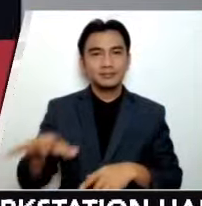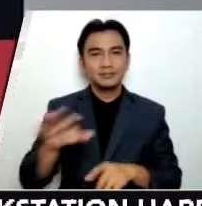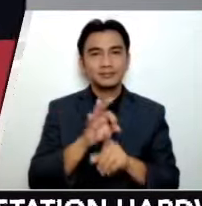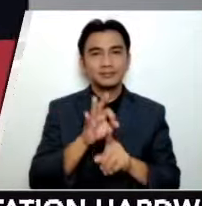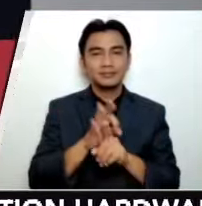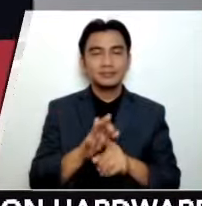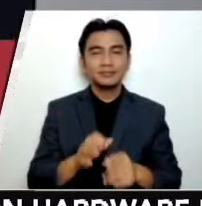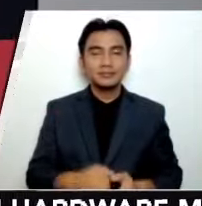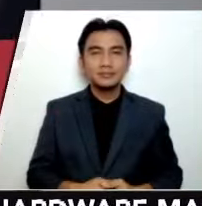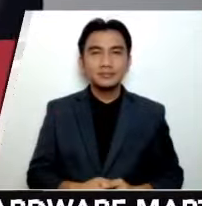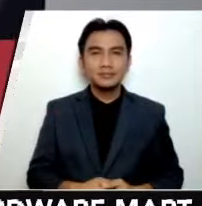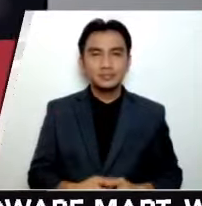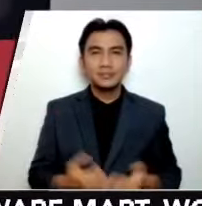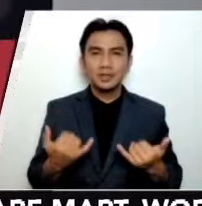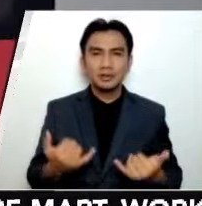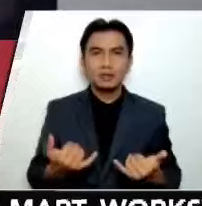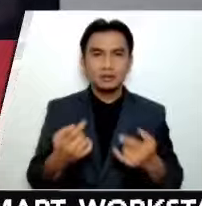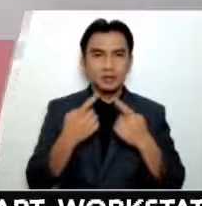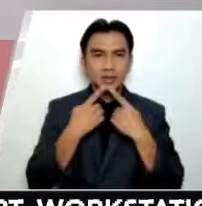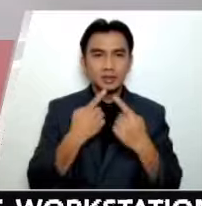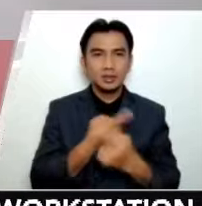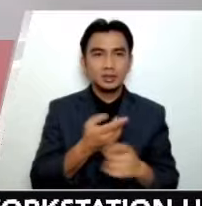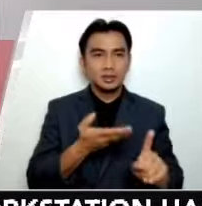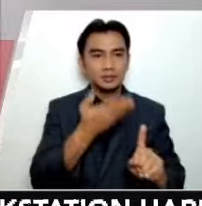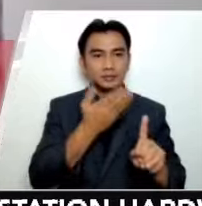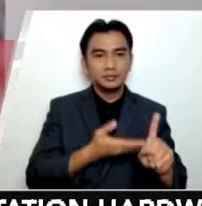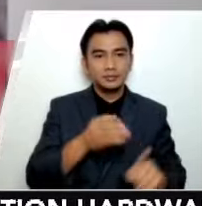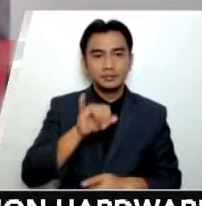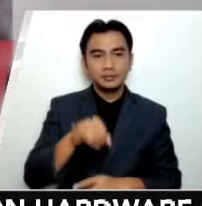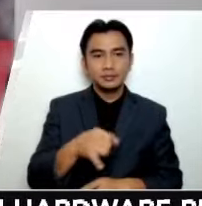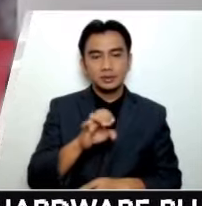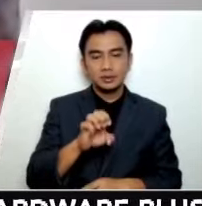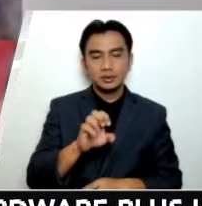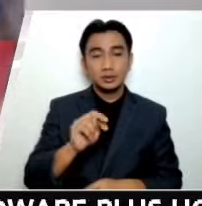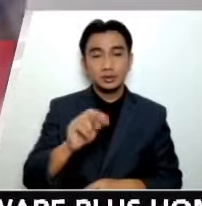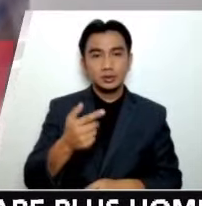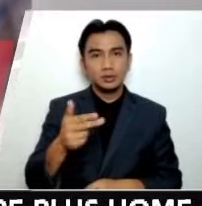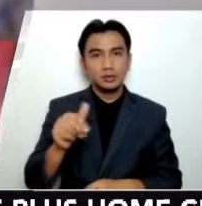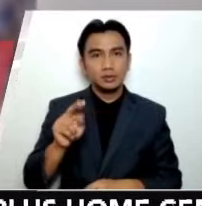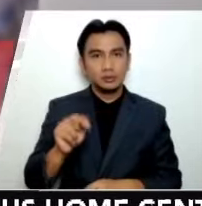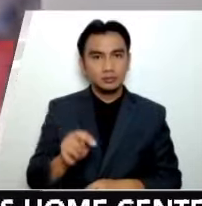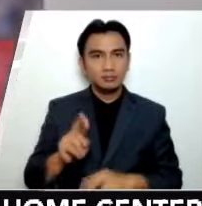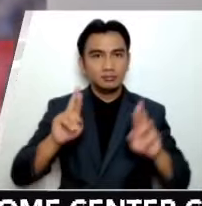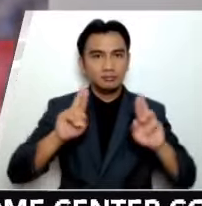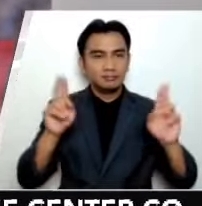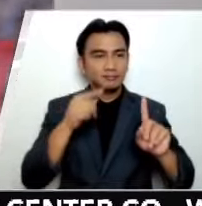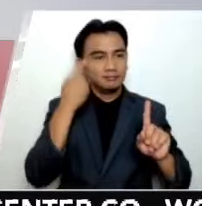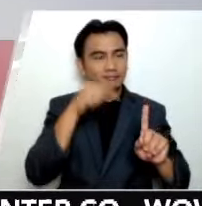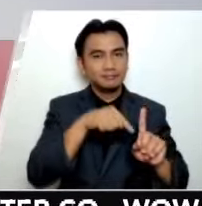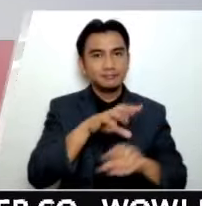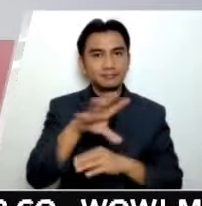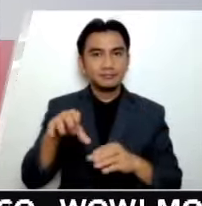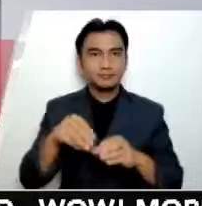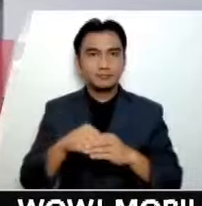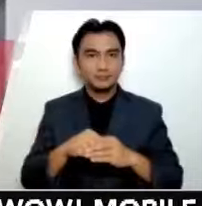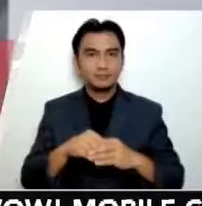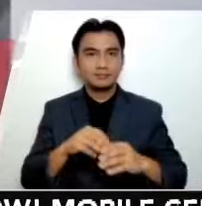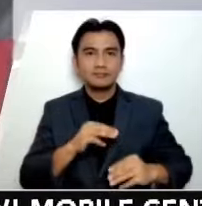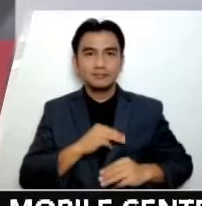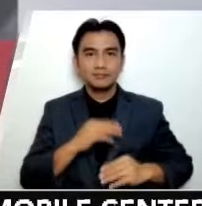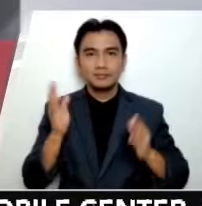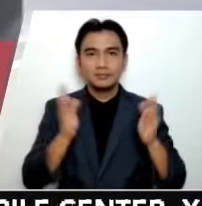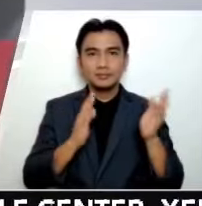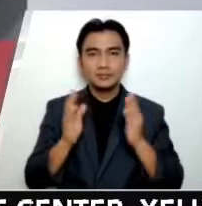Inanunsyo na ni Jonghan ng 17 na magsisimula na ang kanyang military service sa